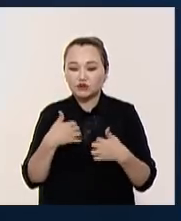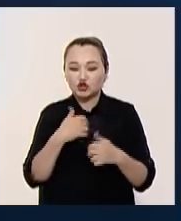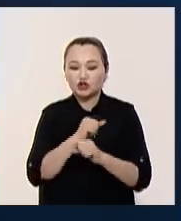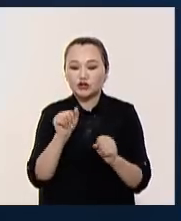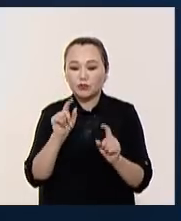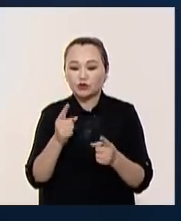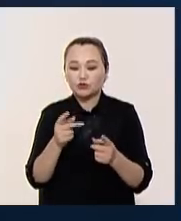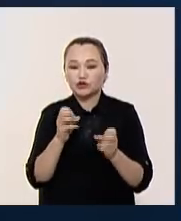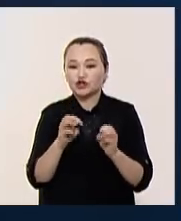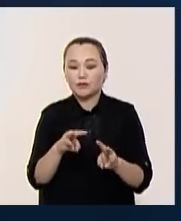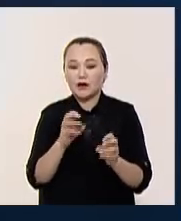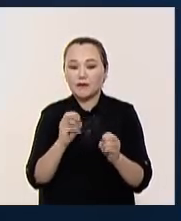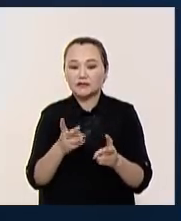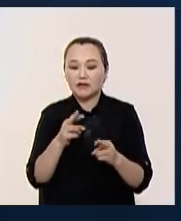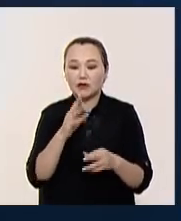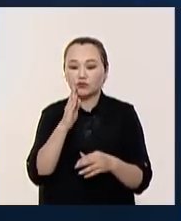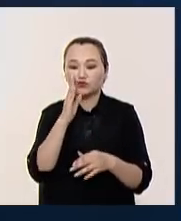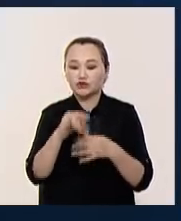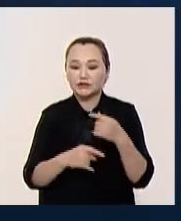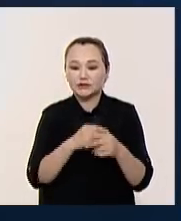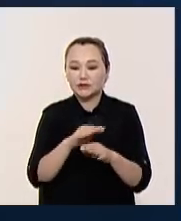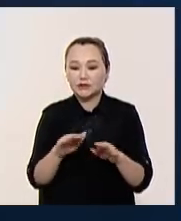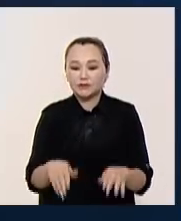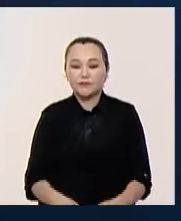делом? Чем это чревато для будущих поколений?